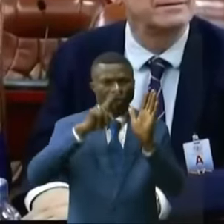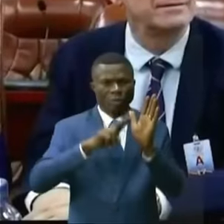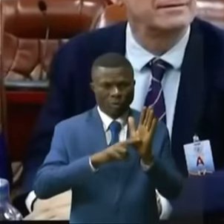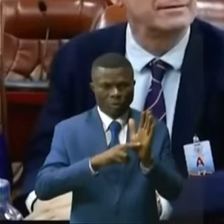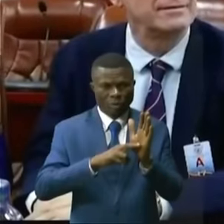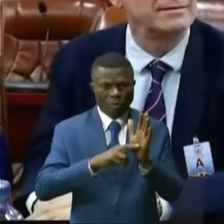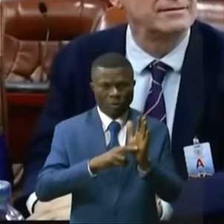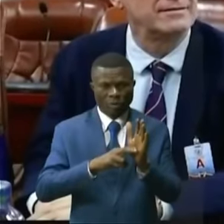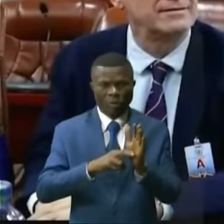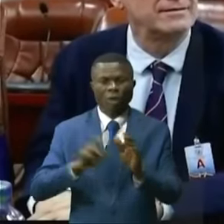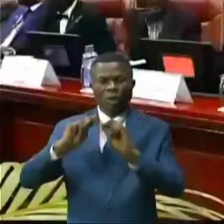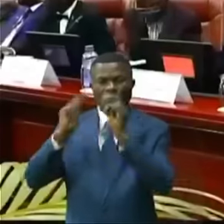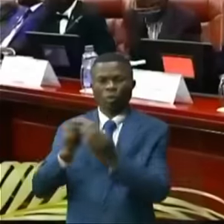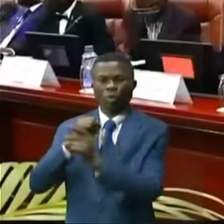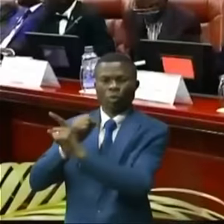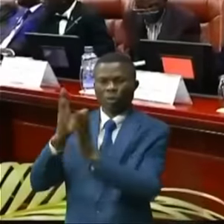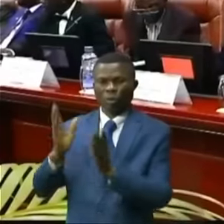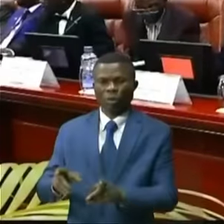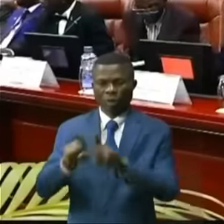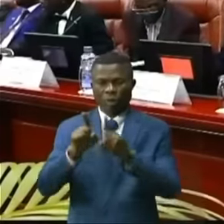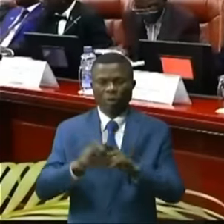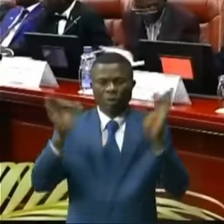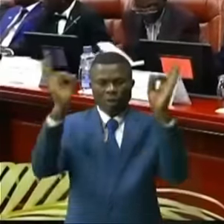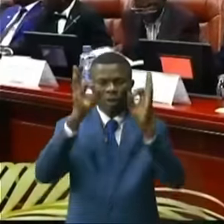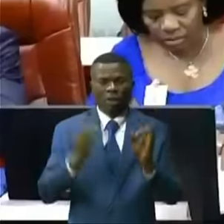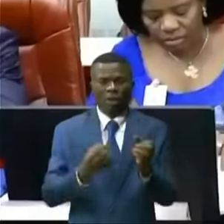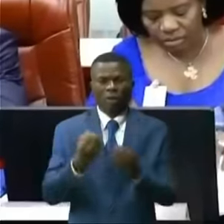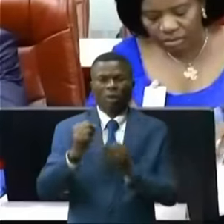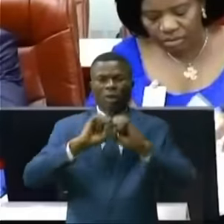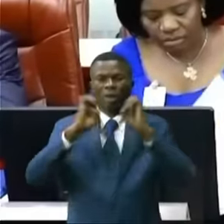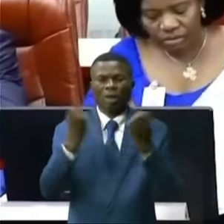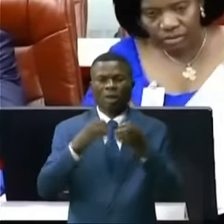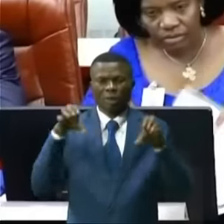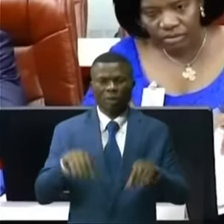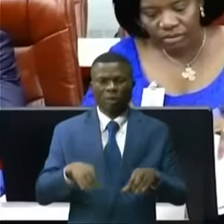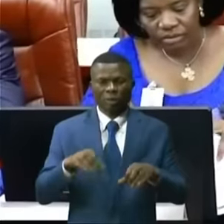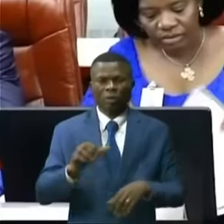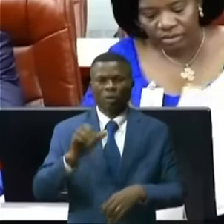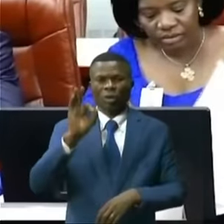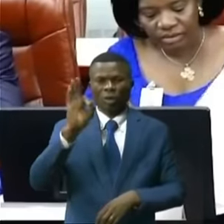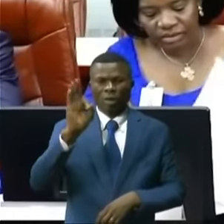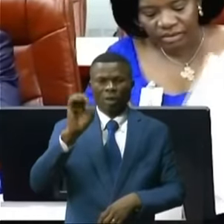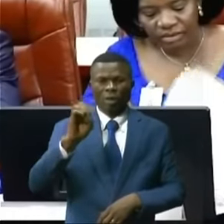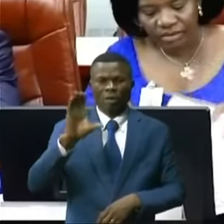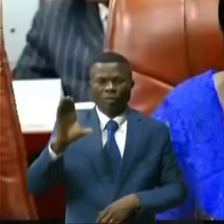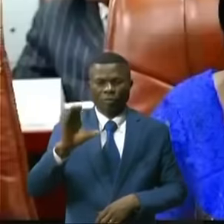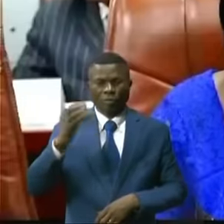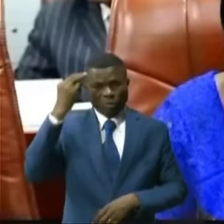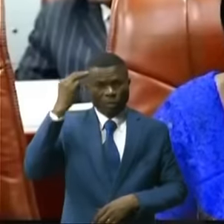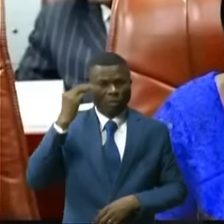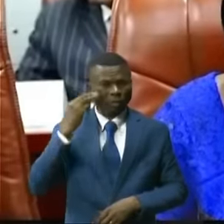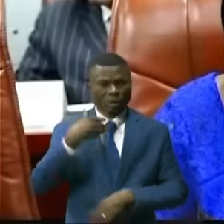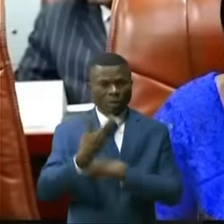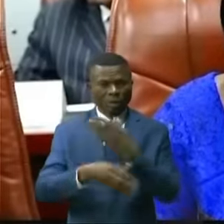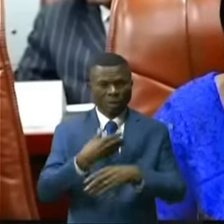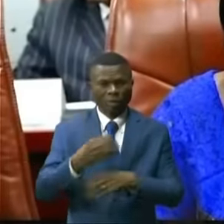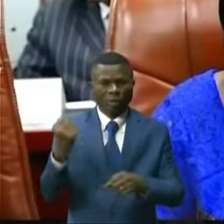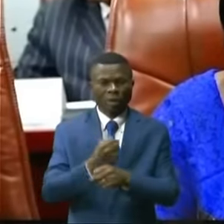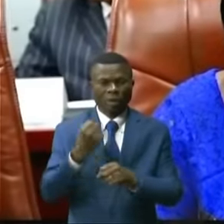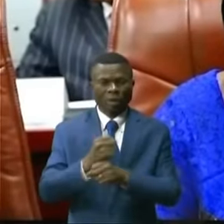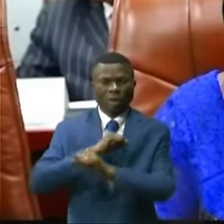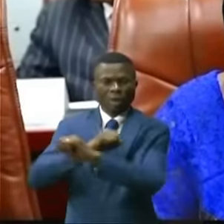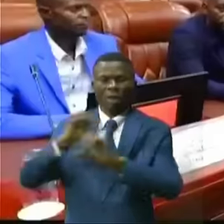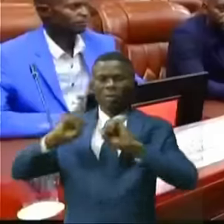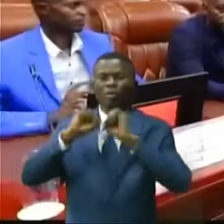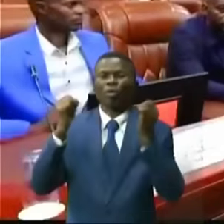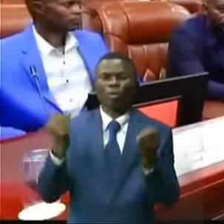de l'intersyndicale et de la Fédération des entre prise du Congo FEC pour la ministre de l'Emploi travail et prévoyance